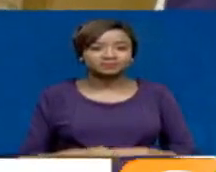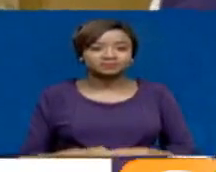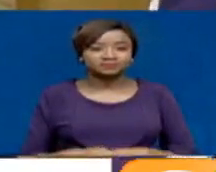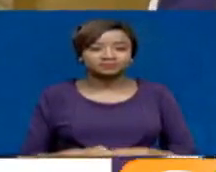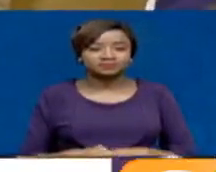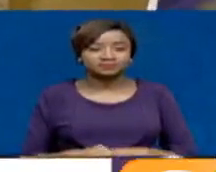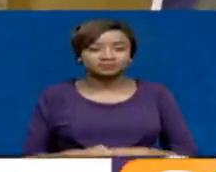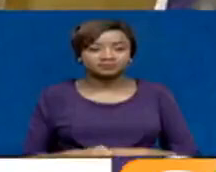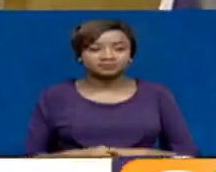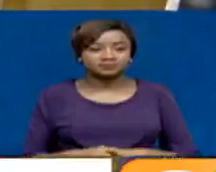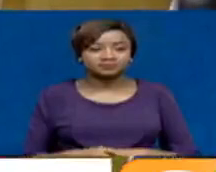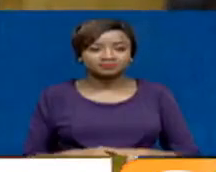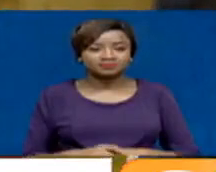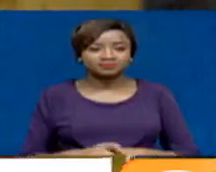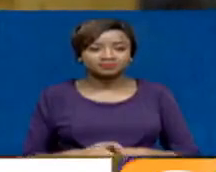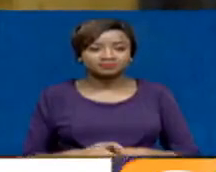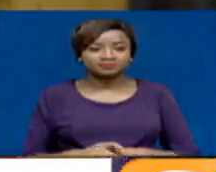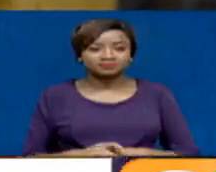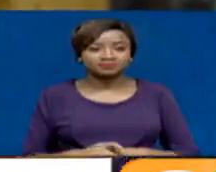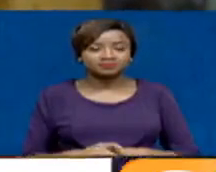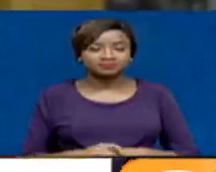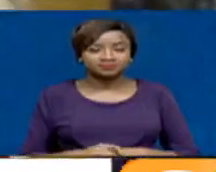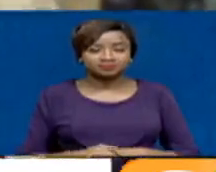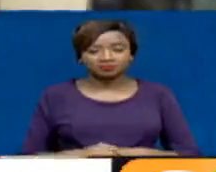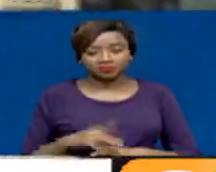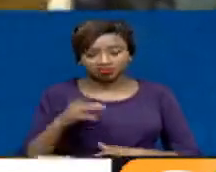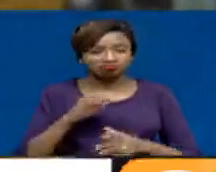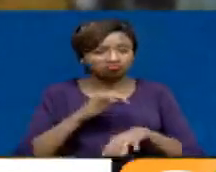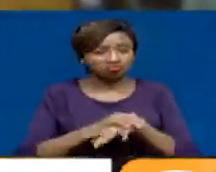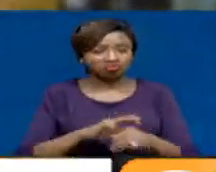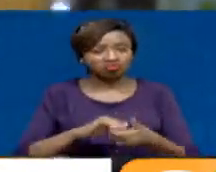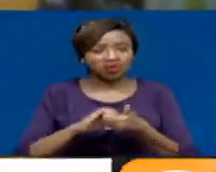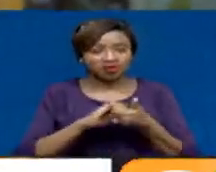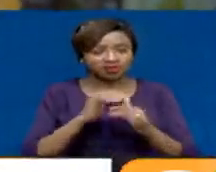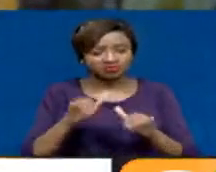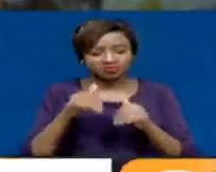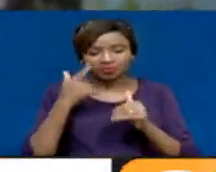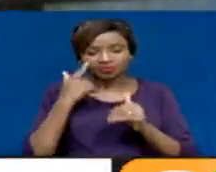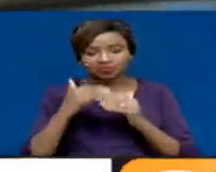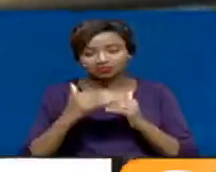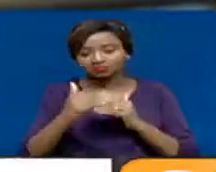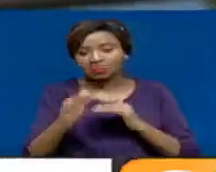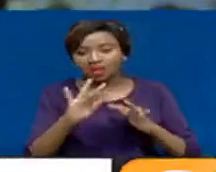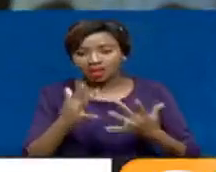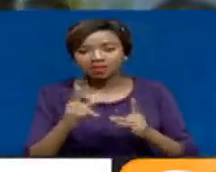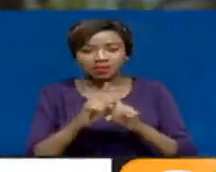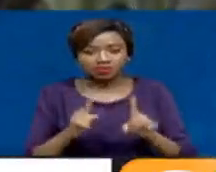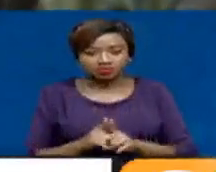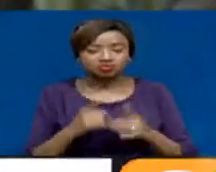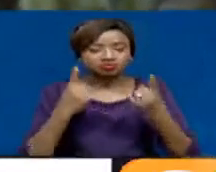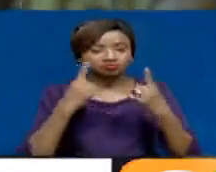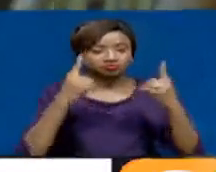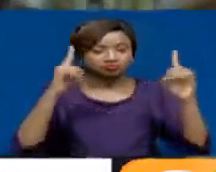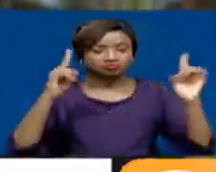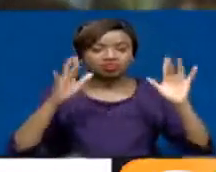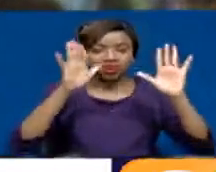cordial engagement, and I very much look forward to the outcome and to successful campaigns